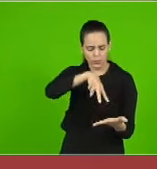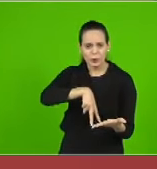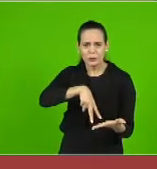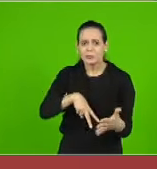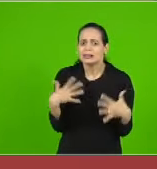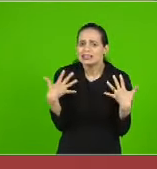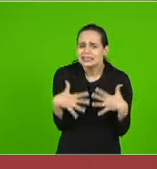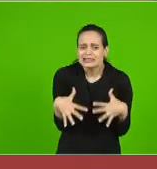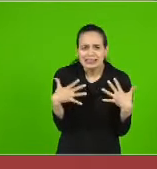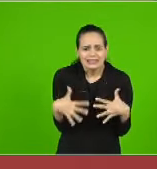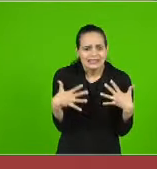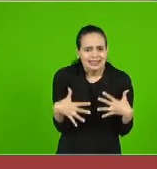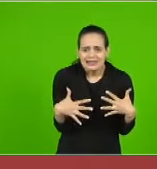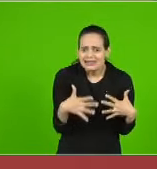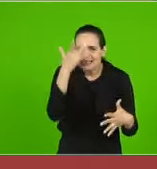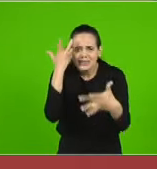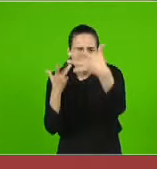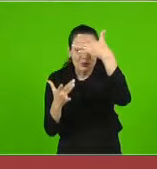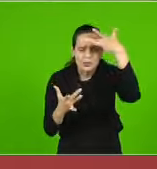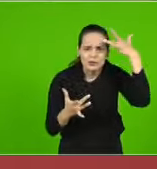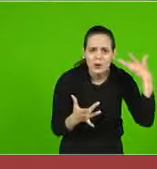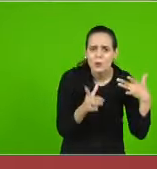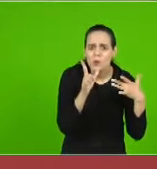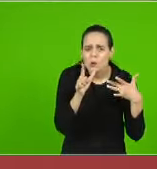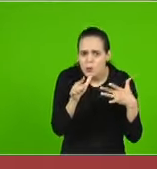Текст, который пастор читал о том, что